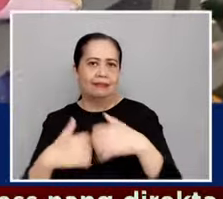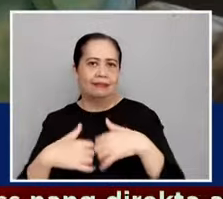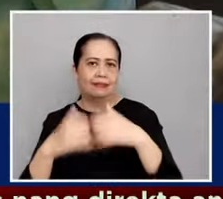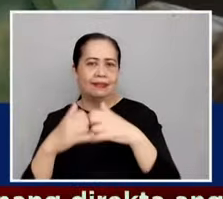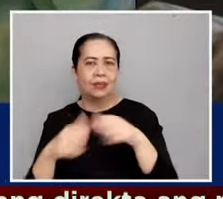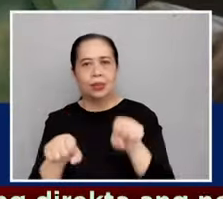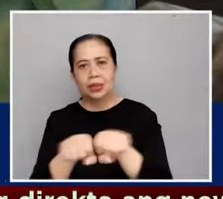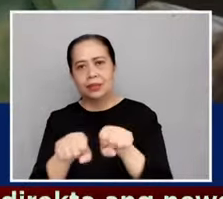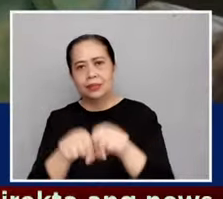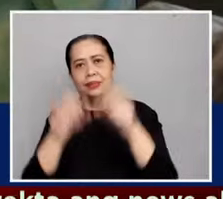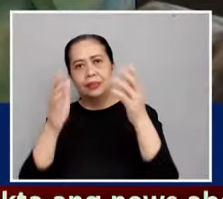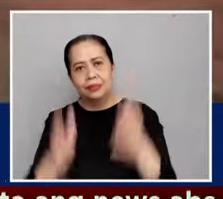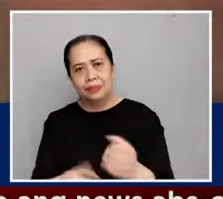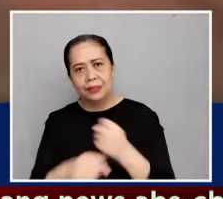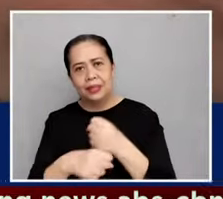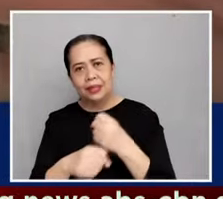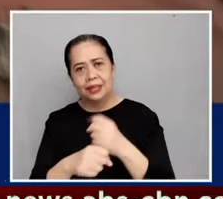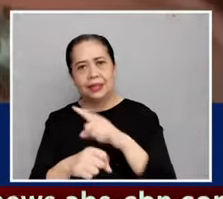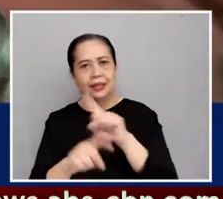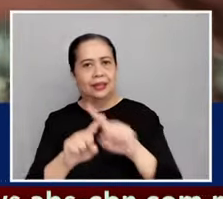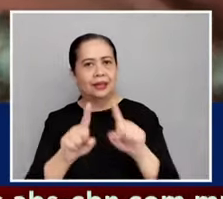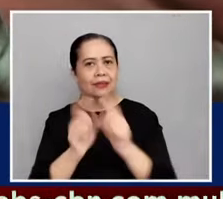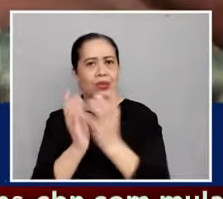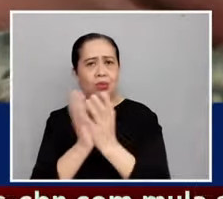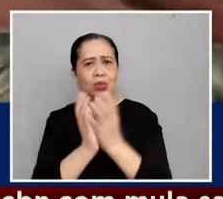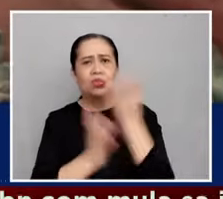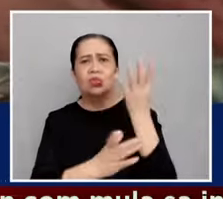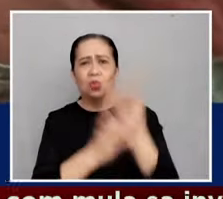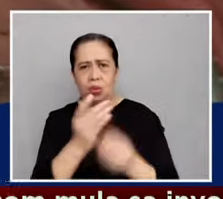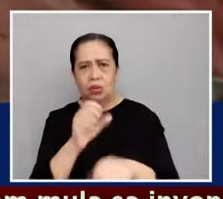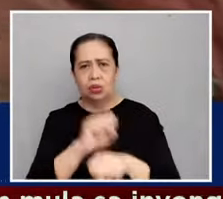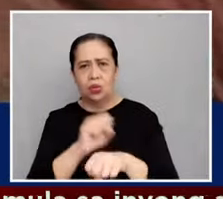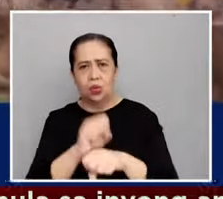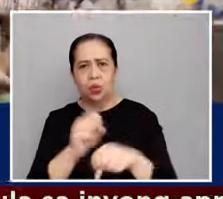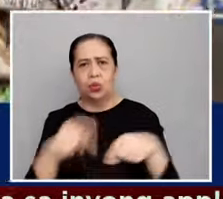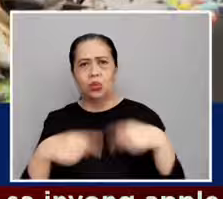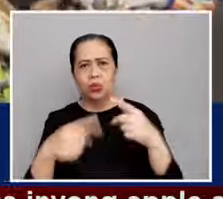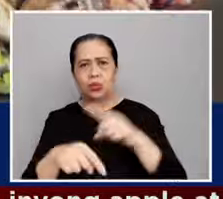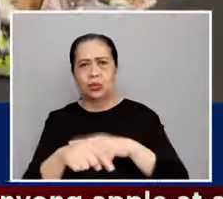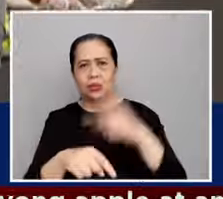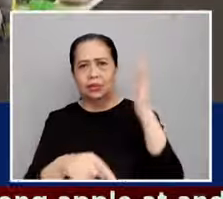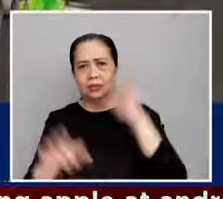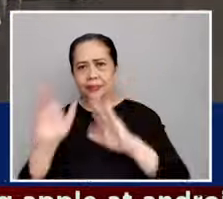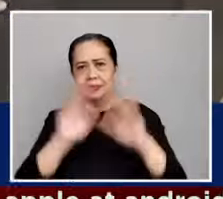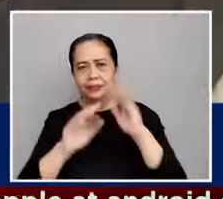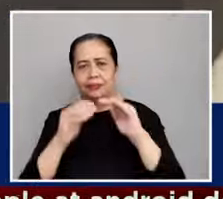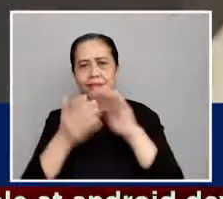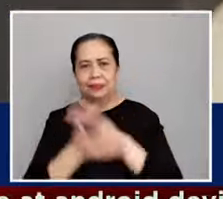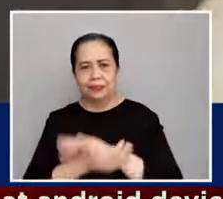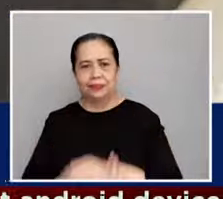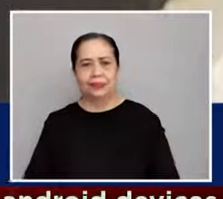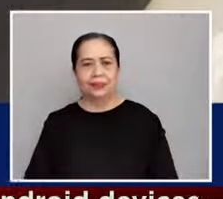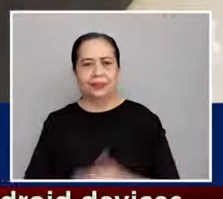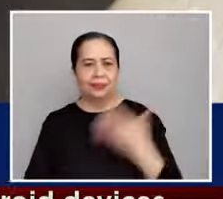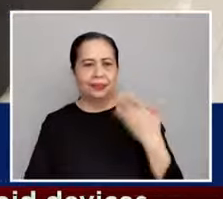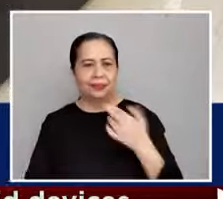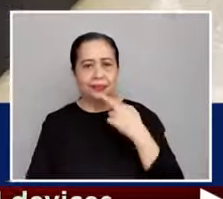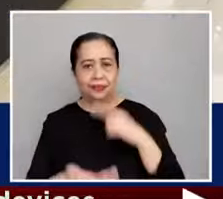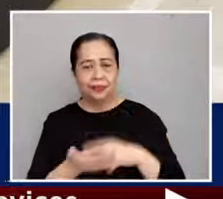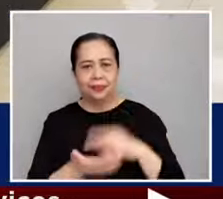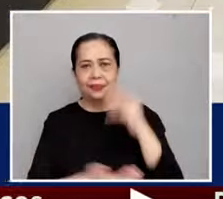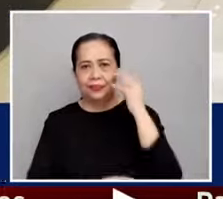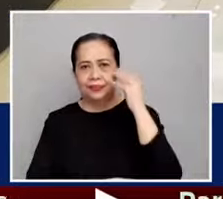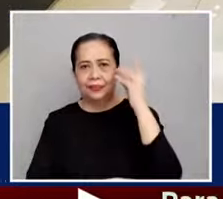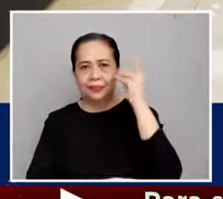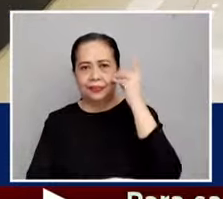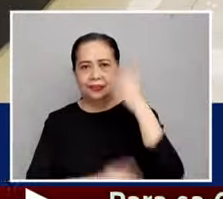sapatero at iba pang komunidad na nawalan ng kabuhayan sa panahon ng krisis. Mario Dumawal, ABS-CBN